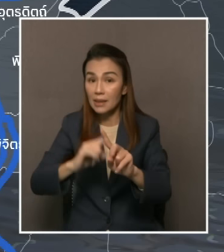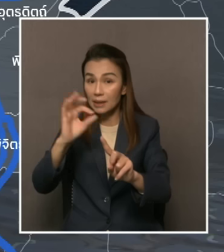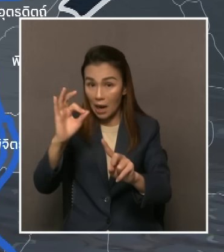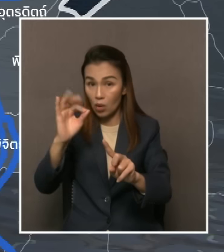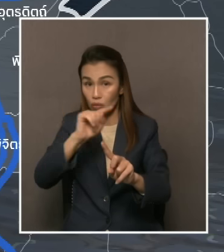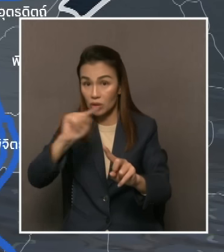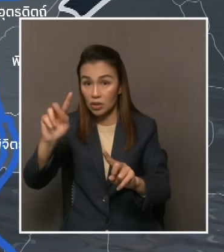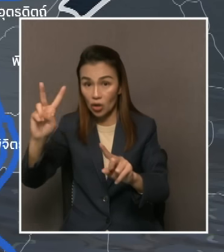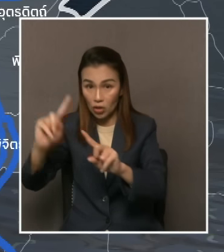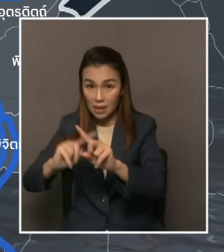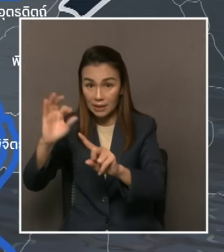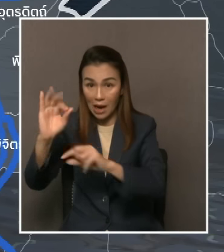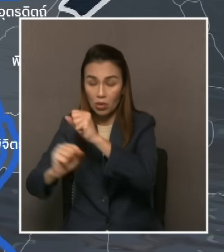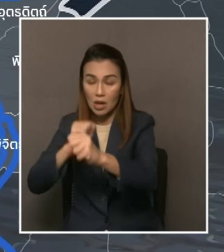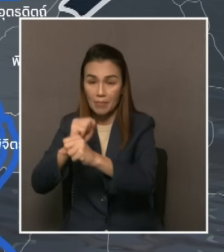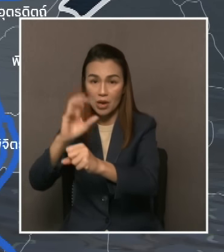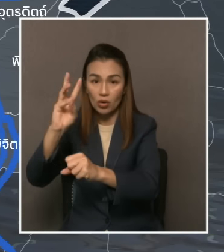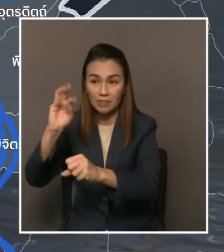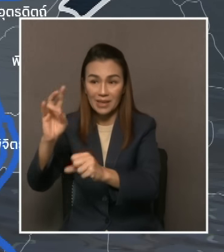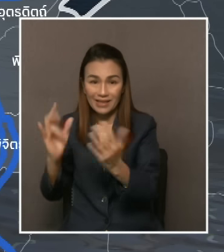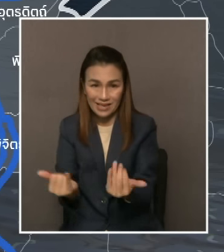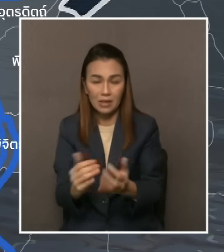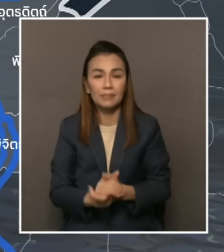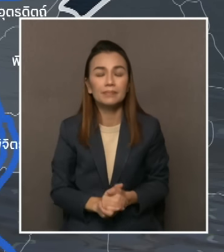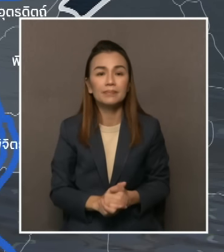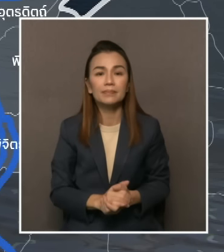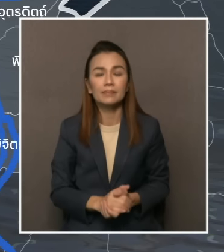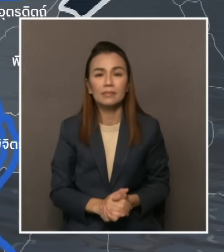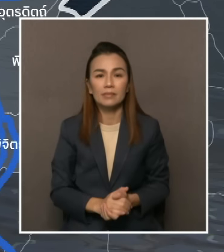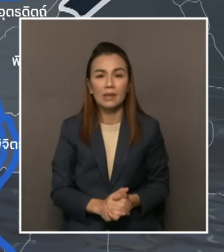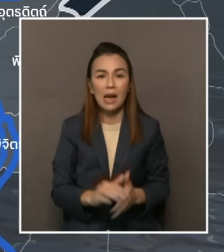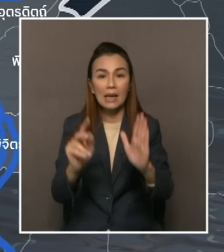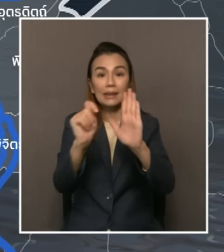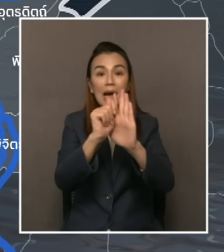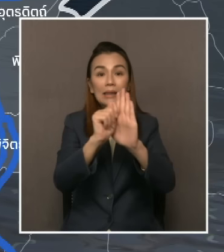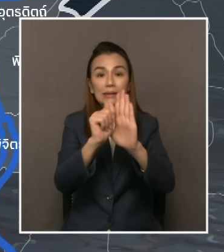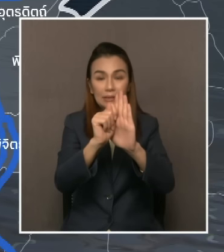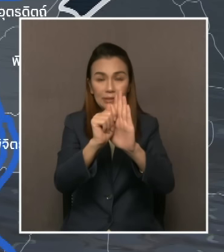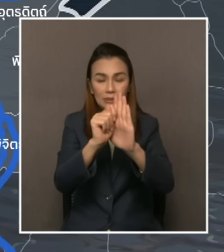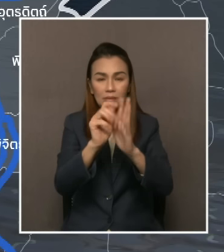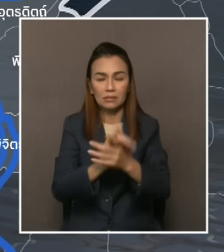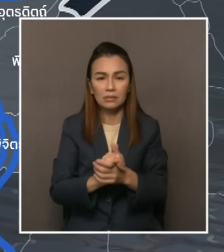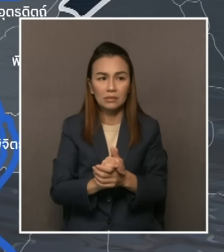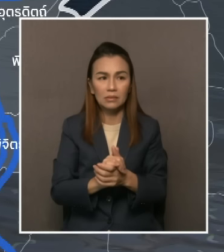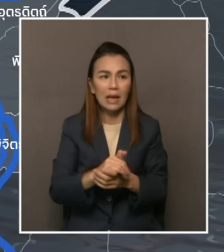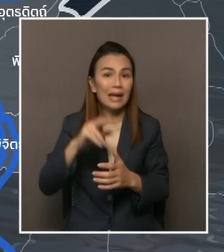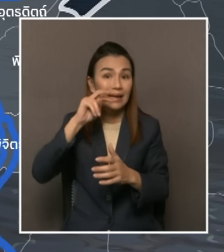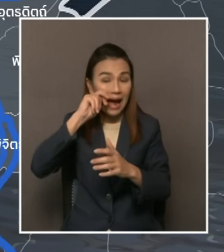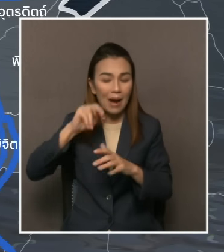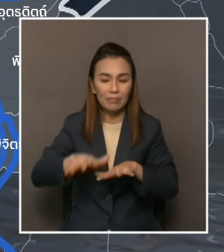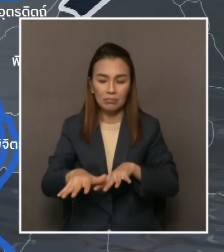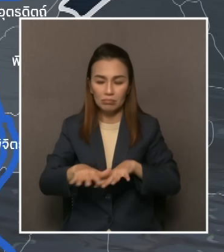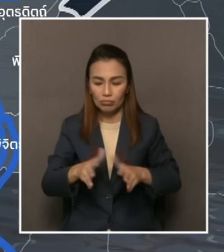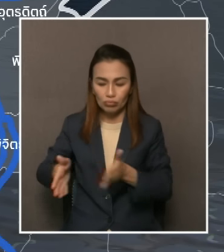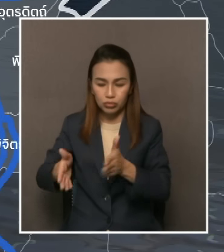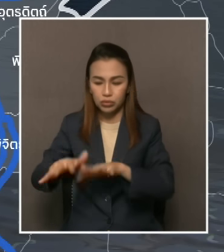ครับส่นใพ้นที่จัหวดตา ระดับน้ำมีแนวน้มลนตะหิงบริเวณ